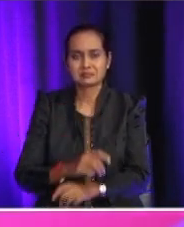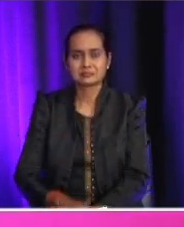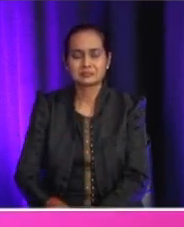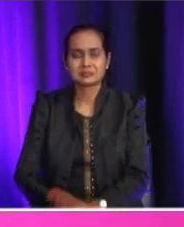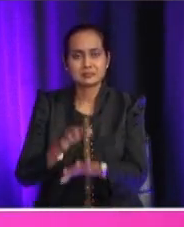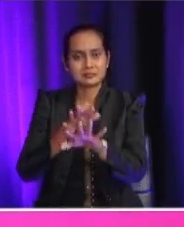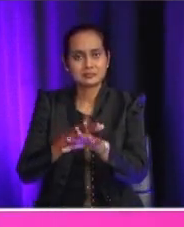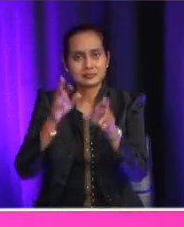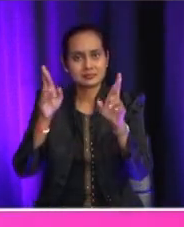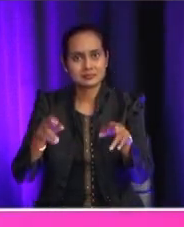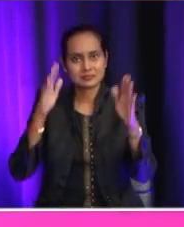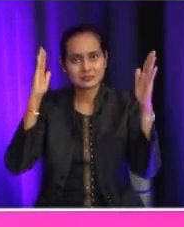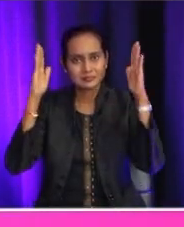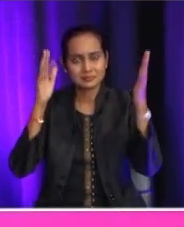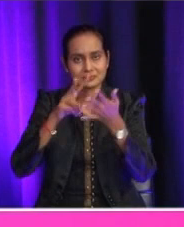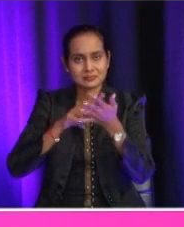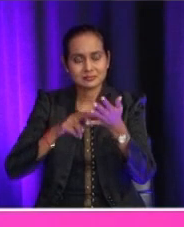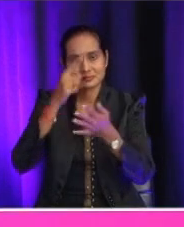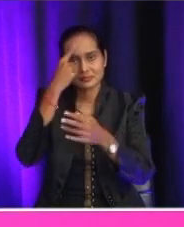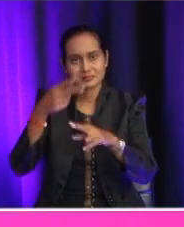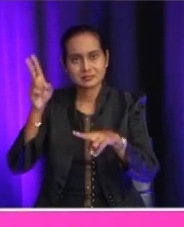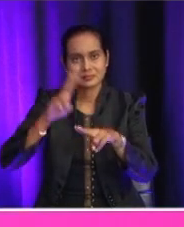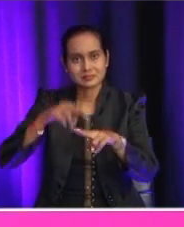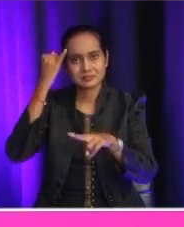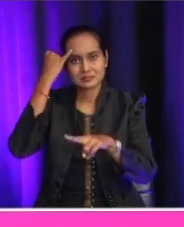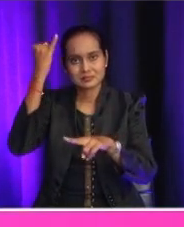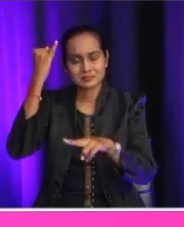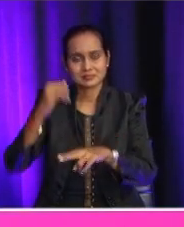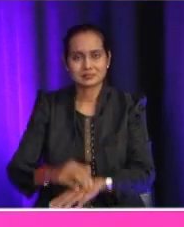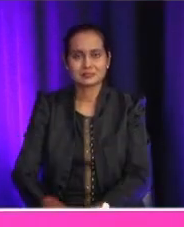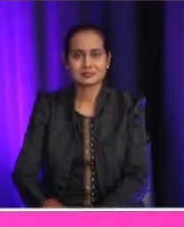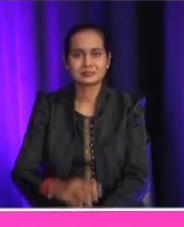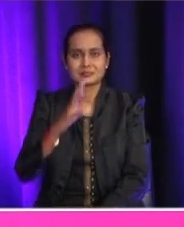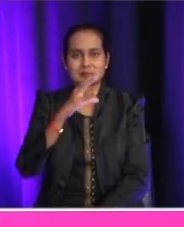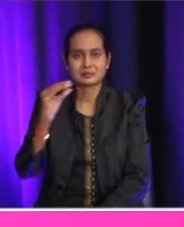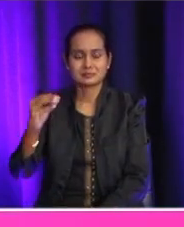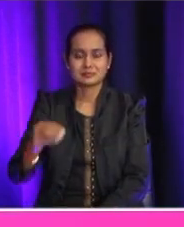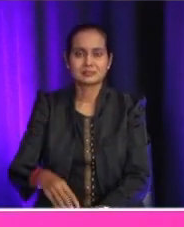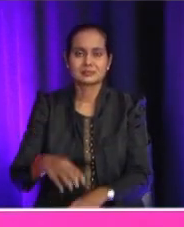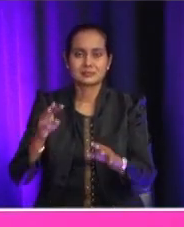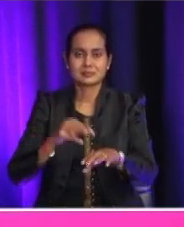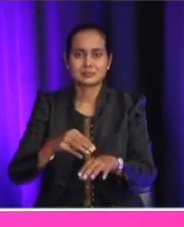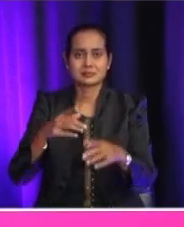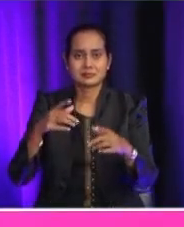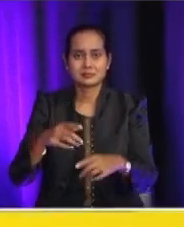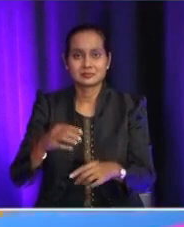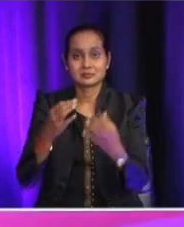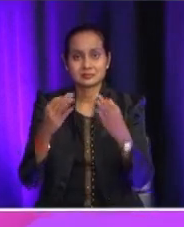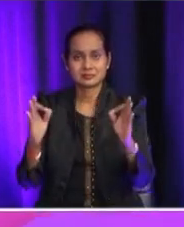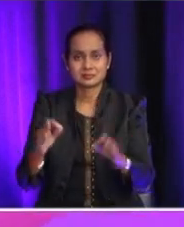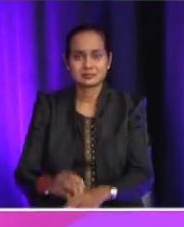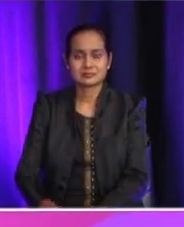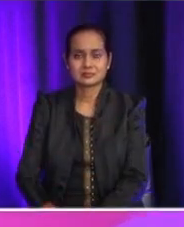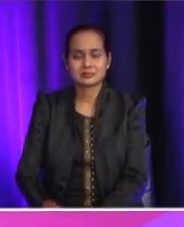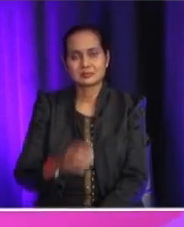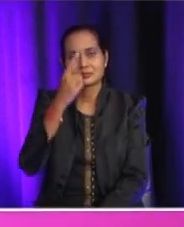membaca bagi tujuan untuk menambahkan ilmu pengetahuan dan mengisi masa lapang. Bahan bacaan juga dipilih sebagai bahan hiburan bagi mendapatkan